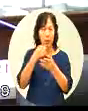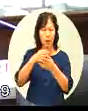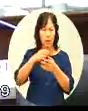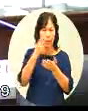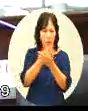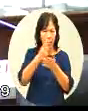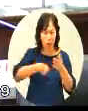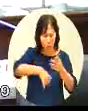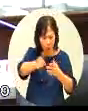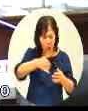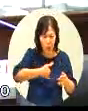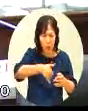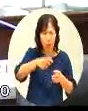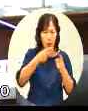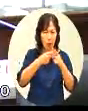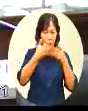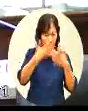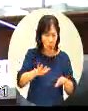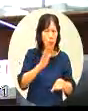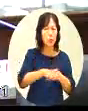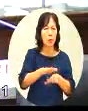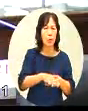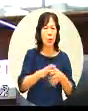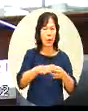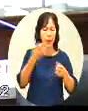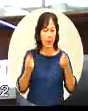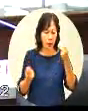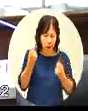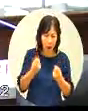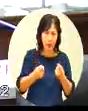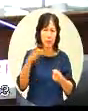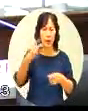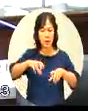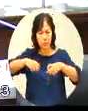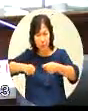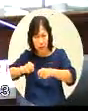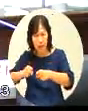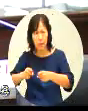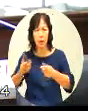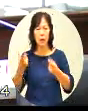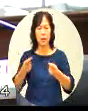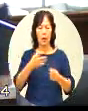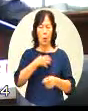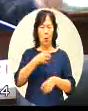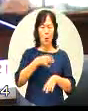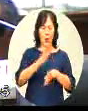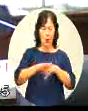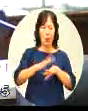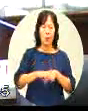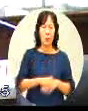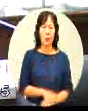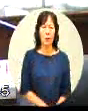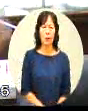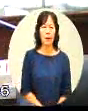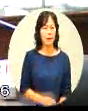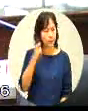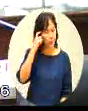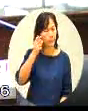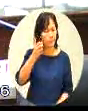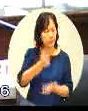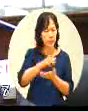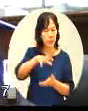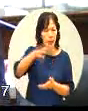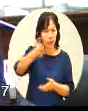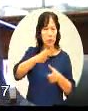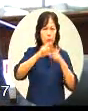好、哦、那边出的人呢、哦、非常的频繁，当他们在开车或者骑机车都非常的危险，是不是局长来回答一下？ 局